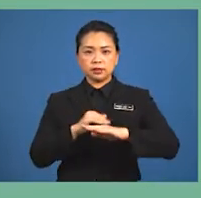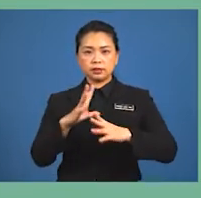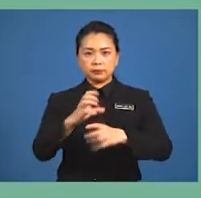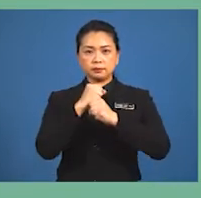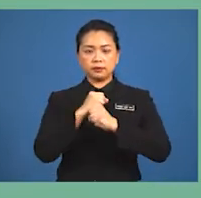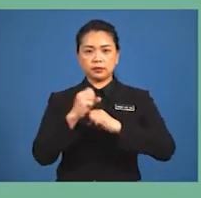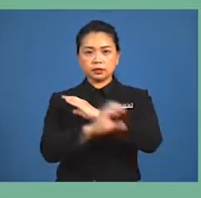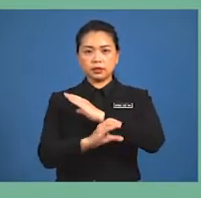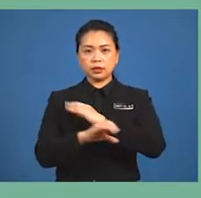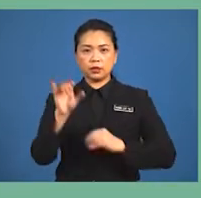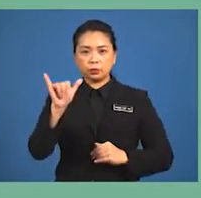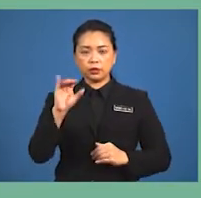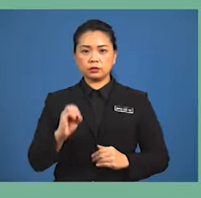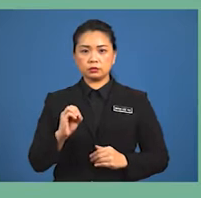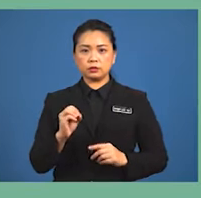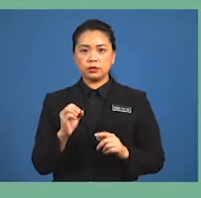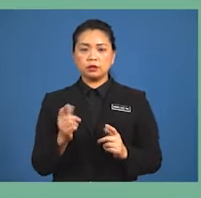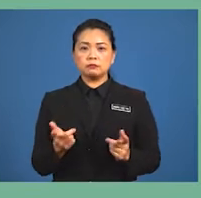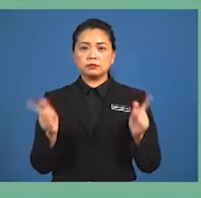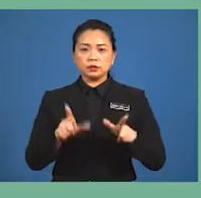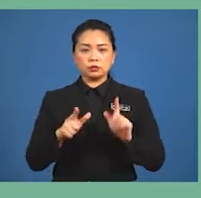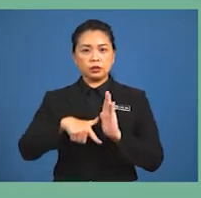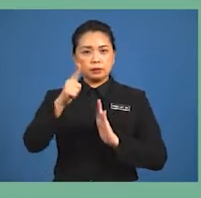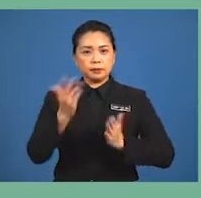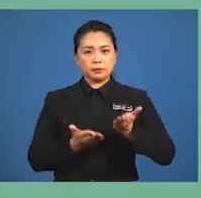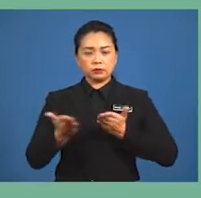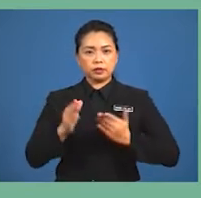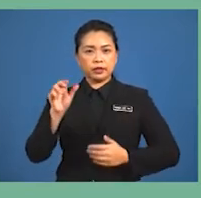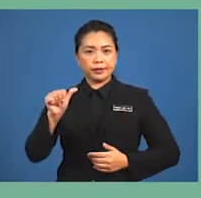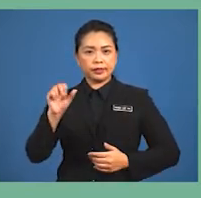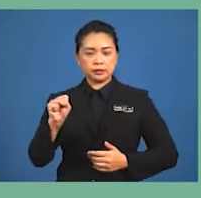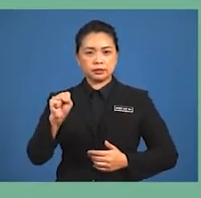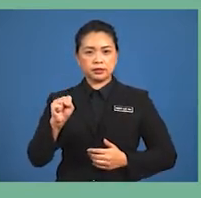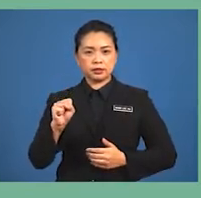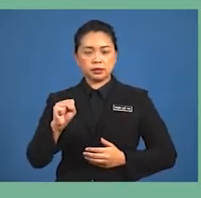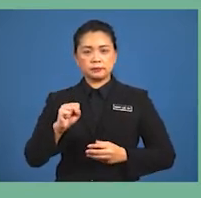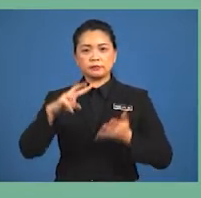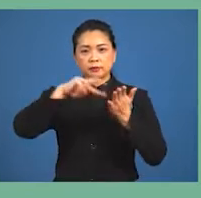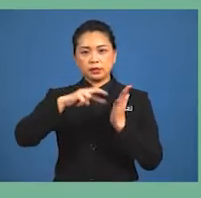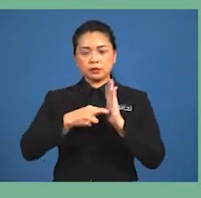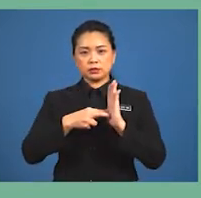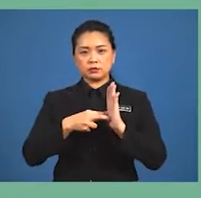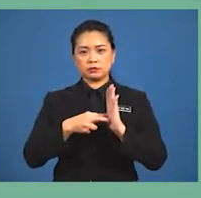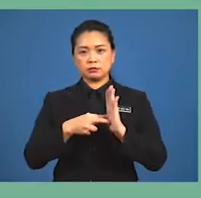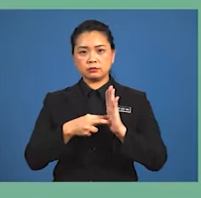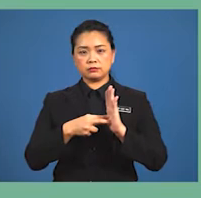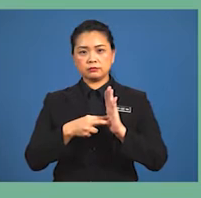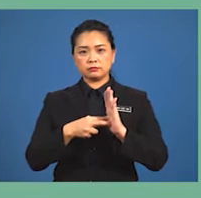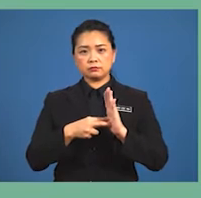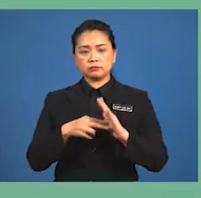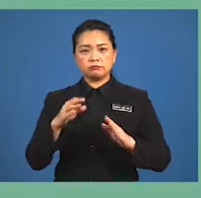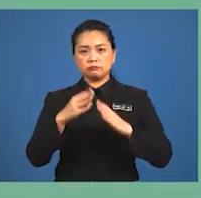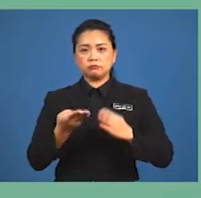Pada pendapatan negara Y0, berlaku lebihan penawaran aggregat AS bermakna stok